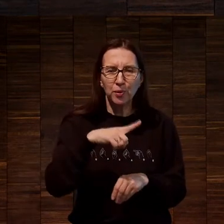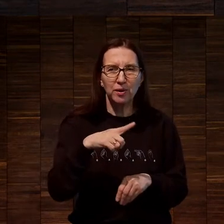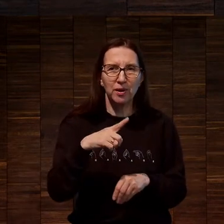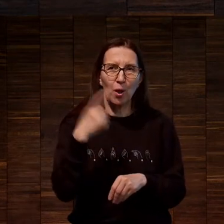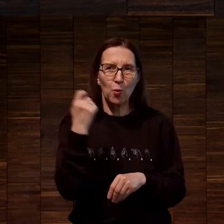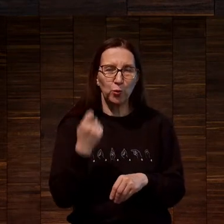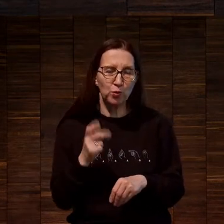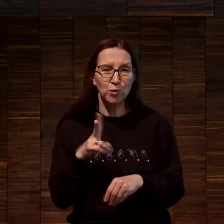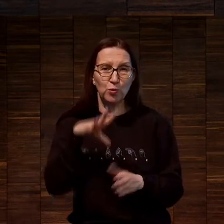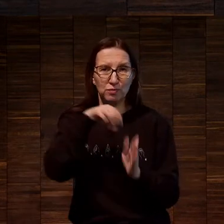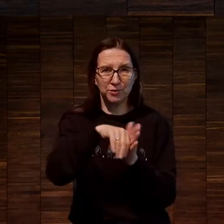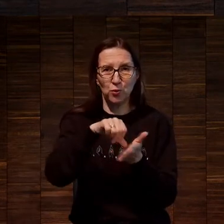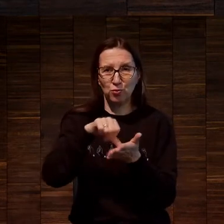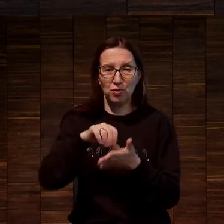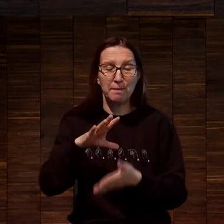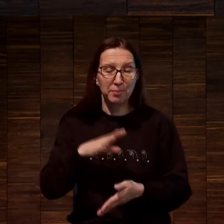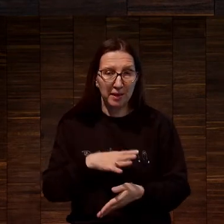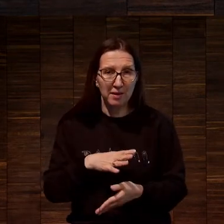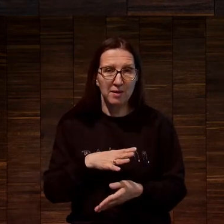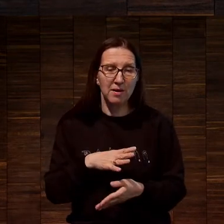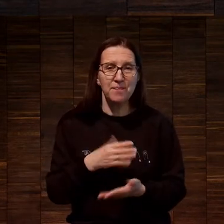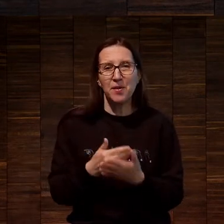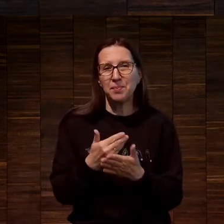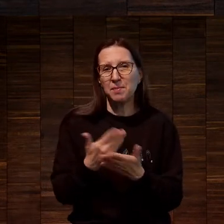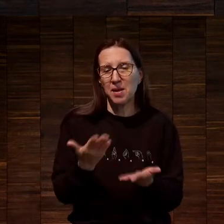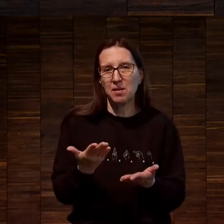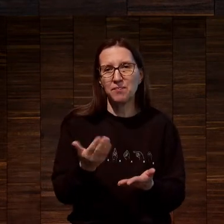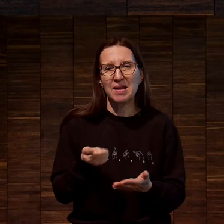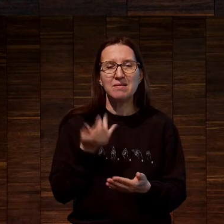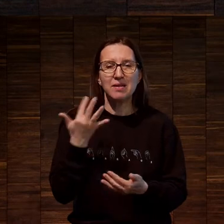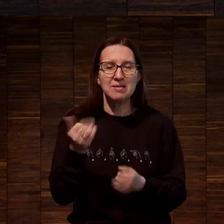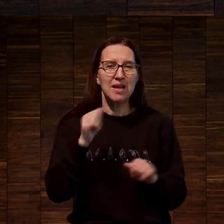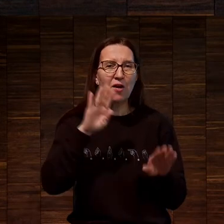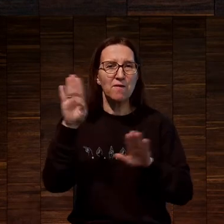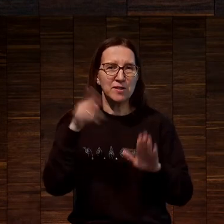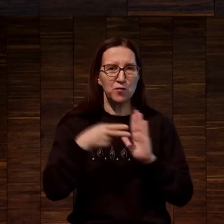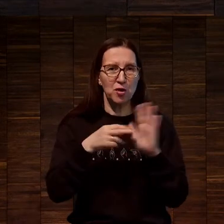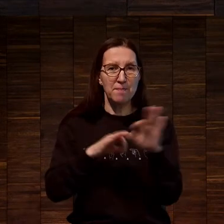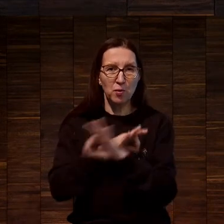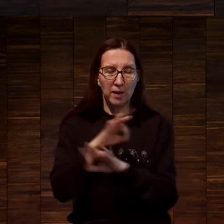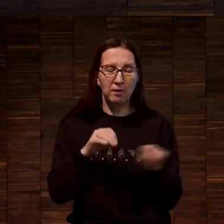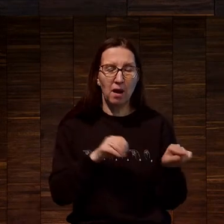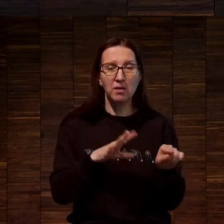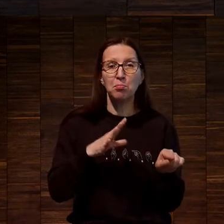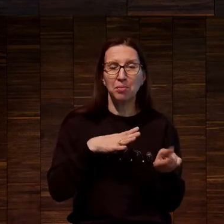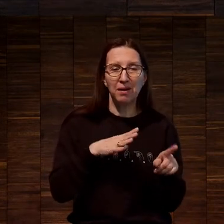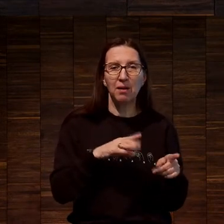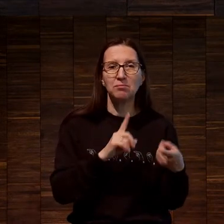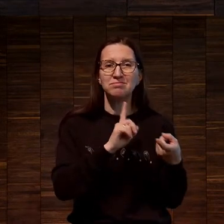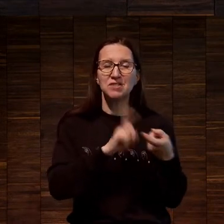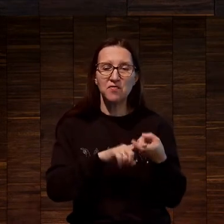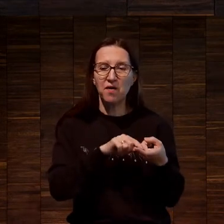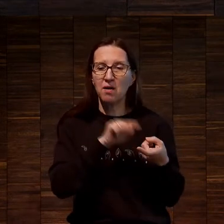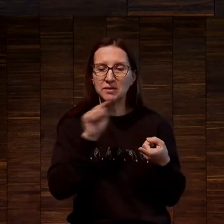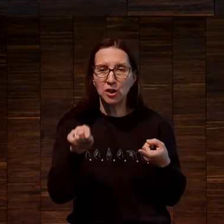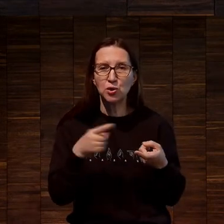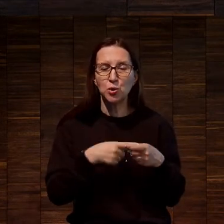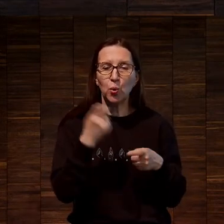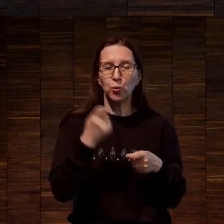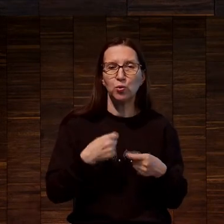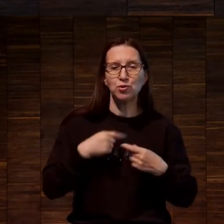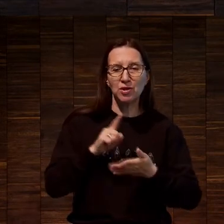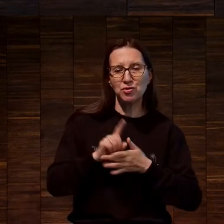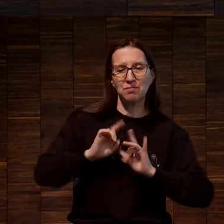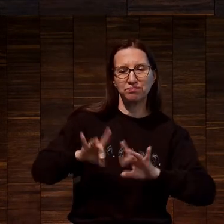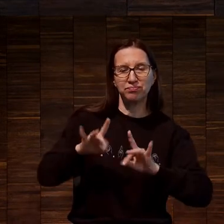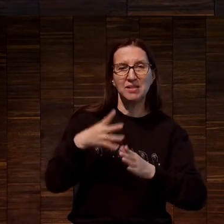нас участвуют, в том числе несколько выставочных проектов, они были завязаны на том, что художники делятся своим